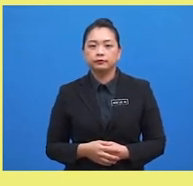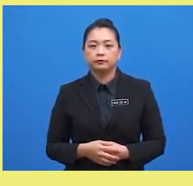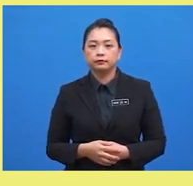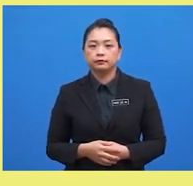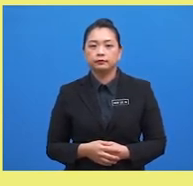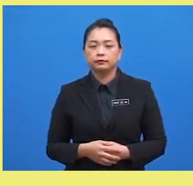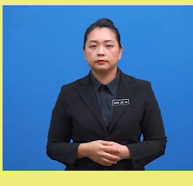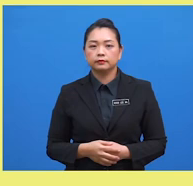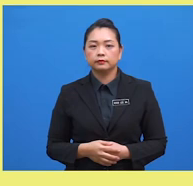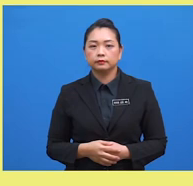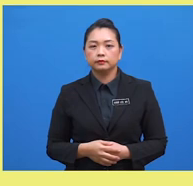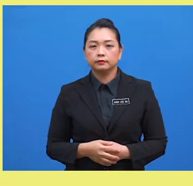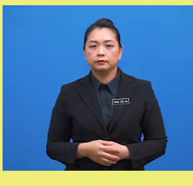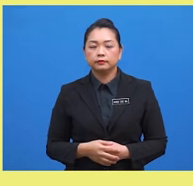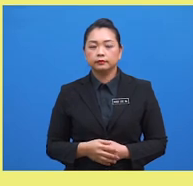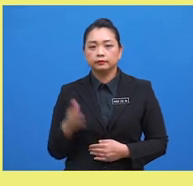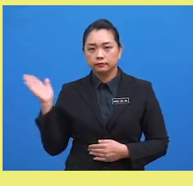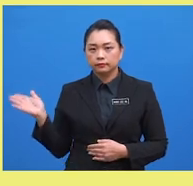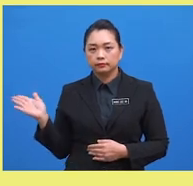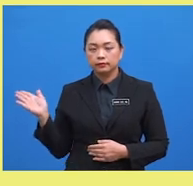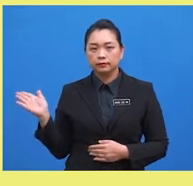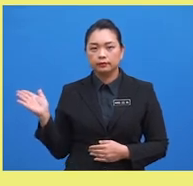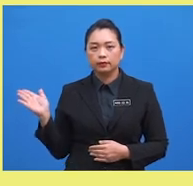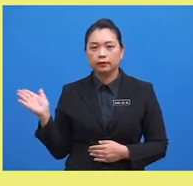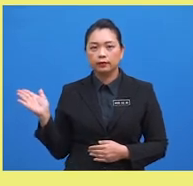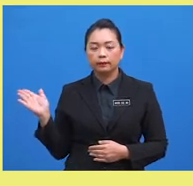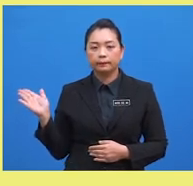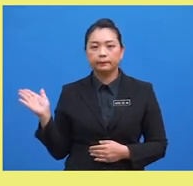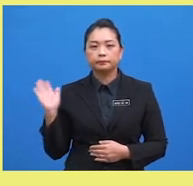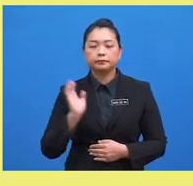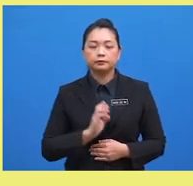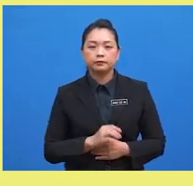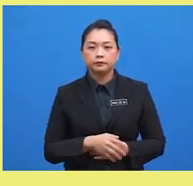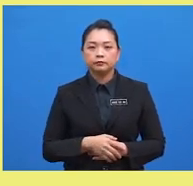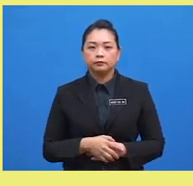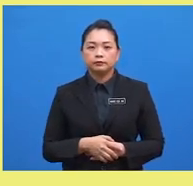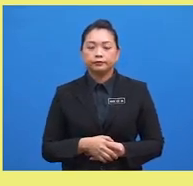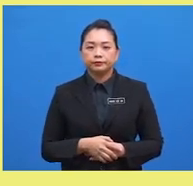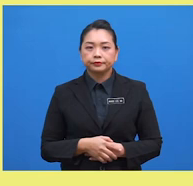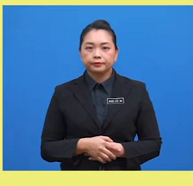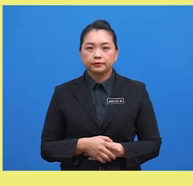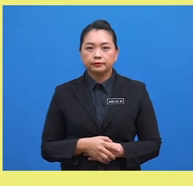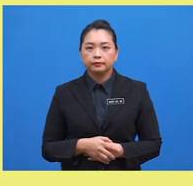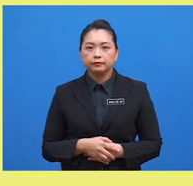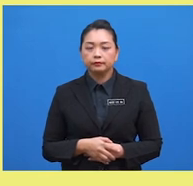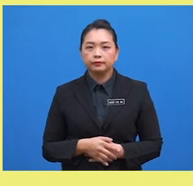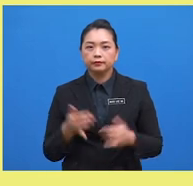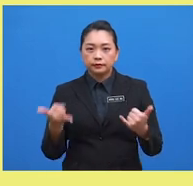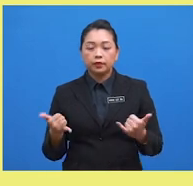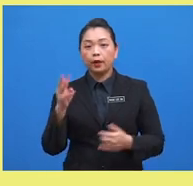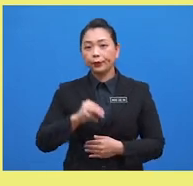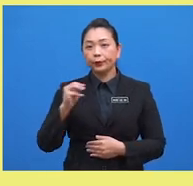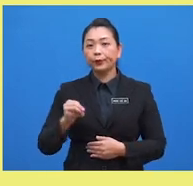ialah kawasan 1, 3 dan 4. Sekarang,